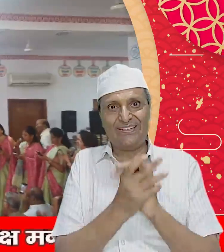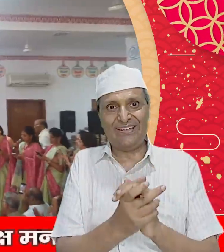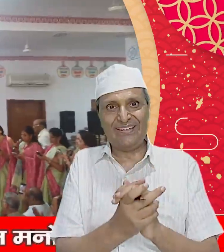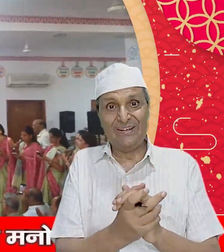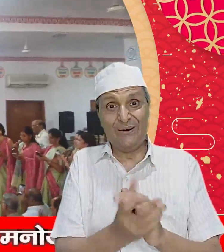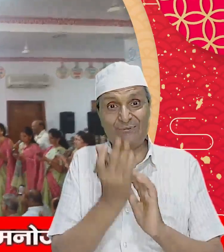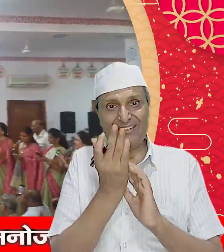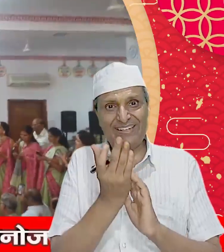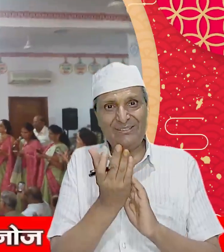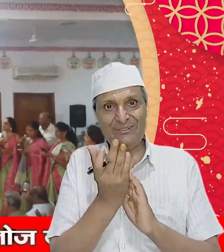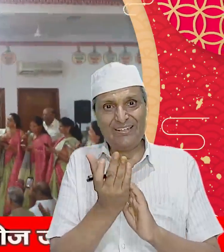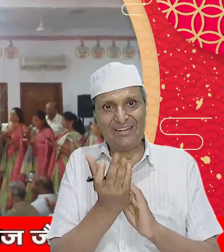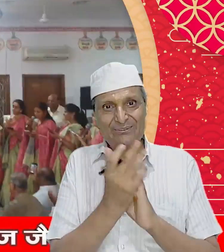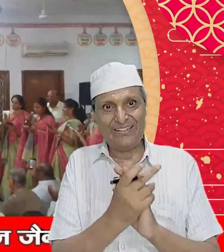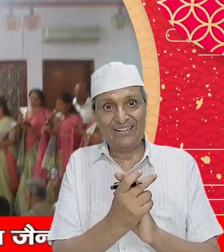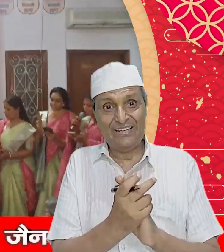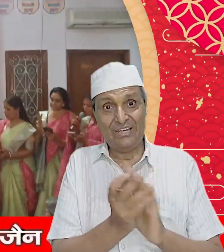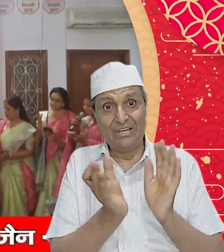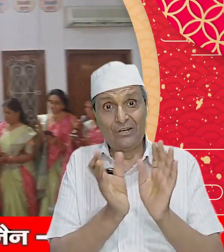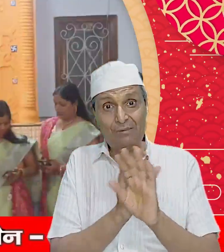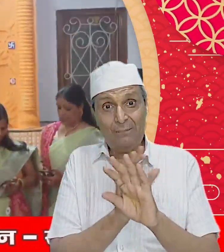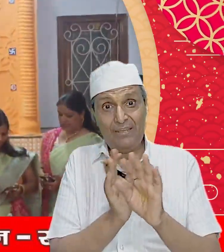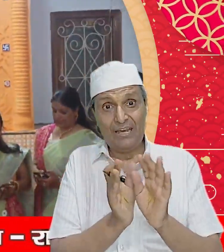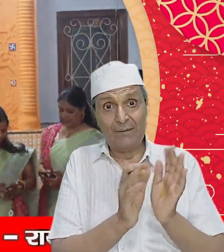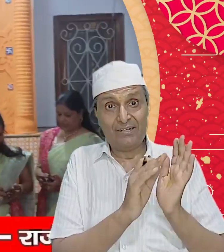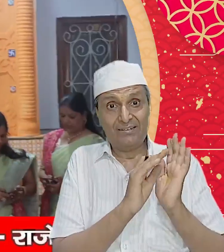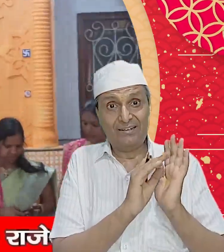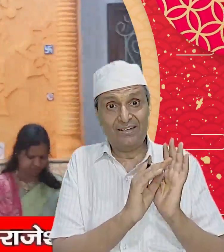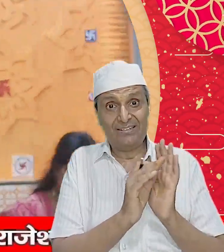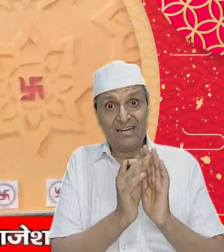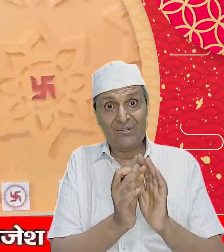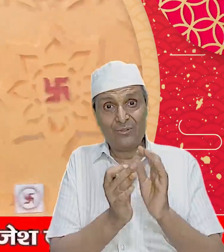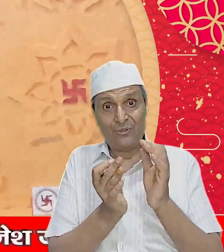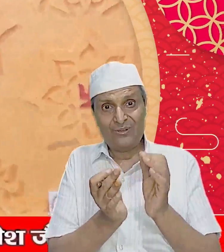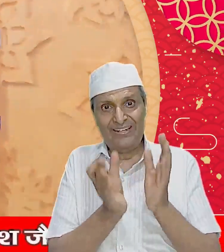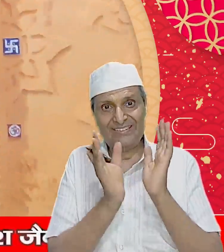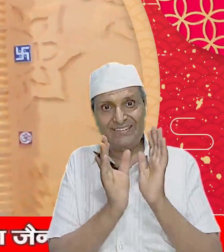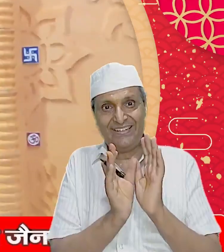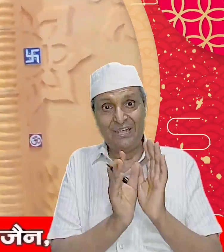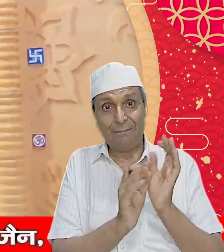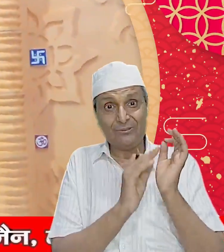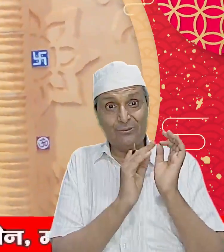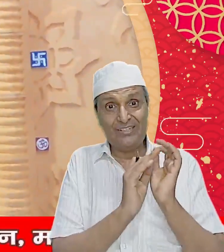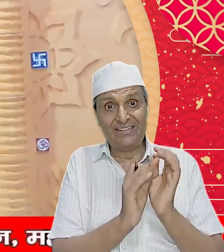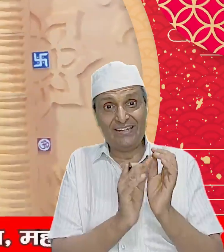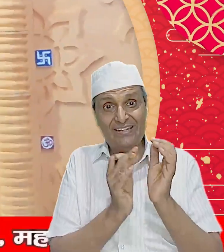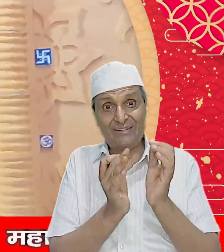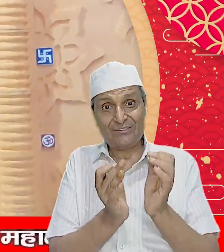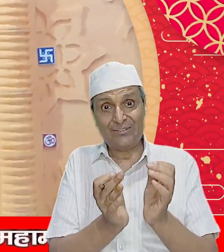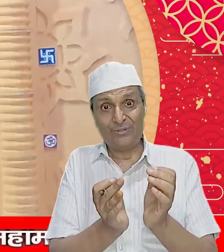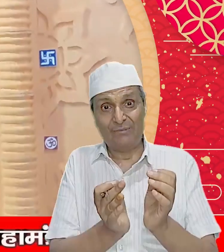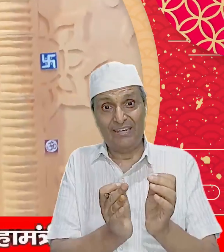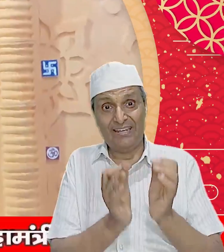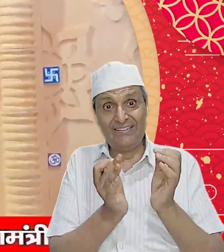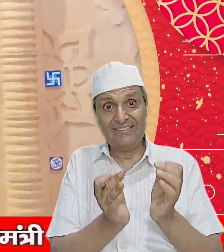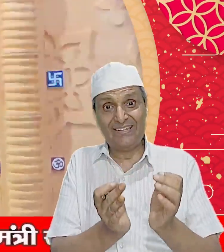मंगल होता है। और वर्षा योग क्या होता है, कभी भी आप गंगा की धारा को रोक नहीं सकते, बस उसी तरह